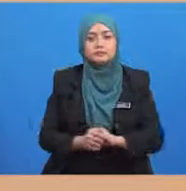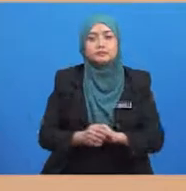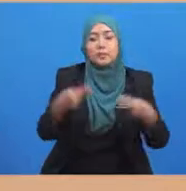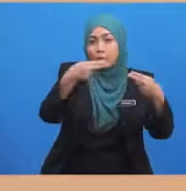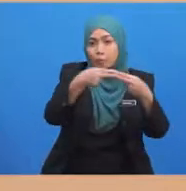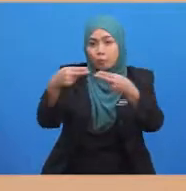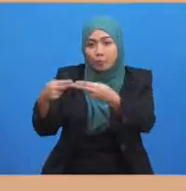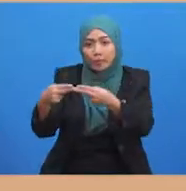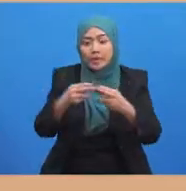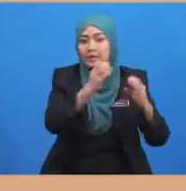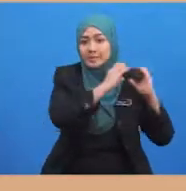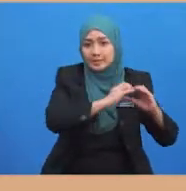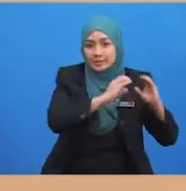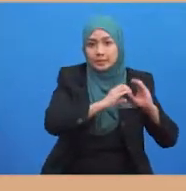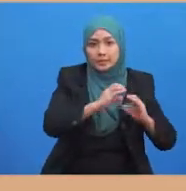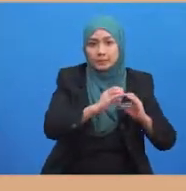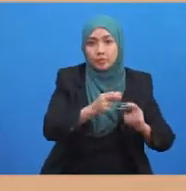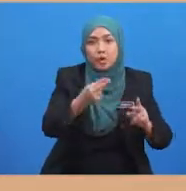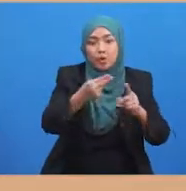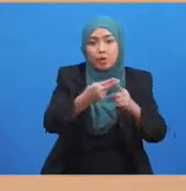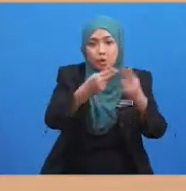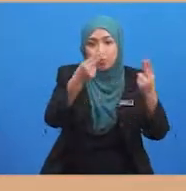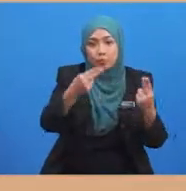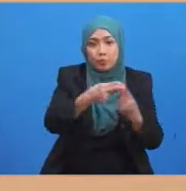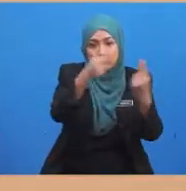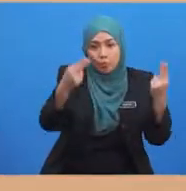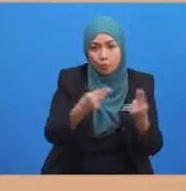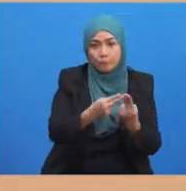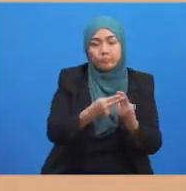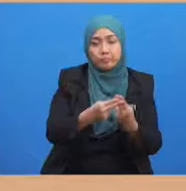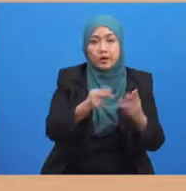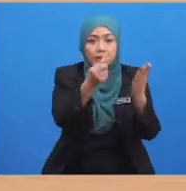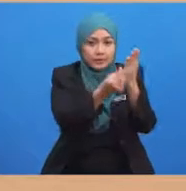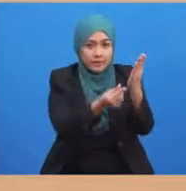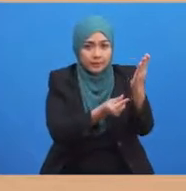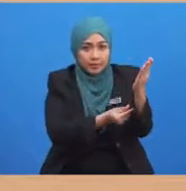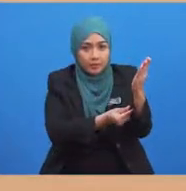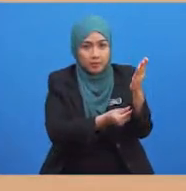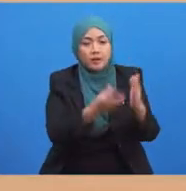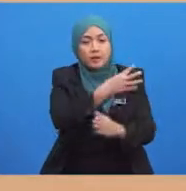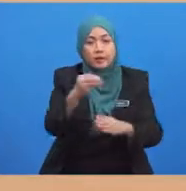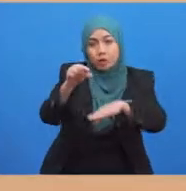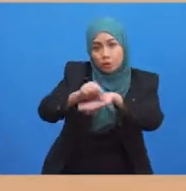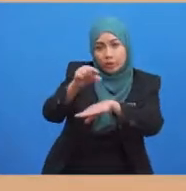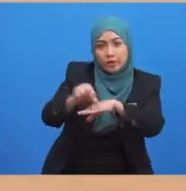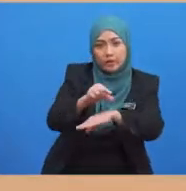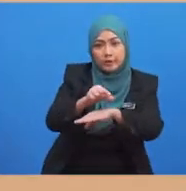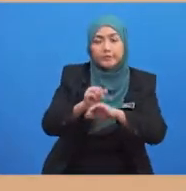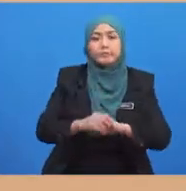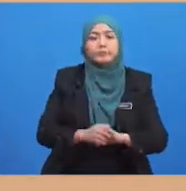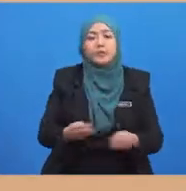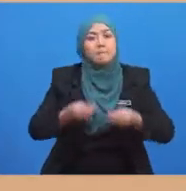menghubungkan ciri-ciri umum getah sintetik dengan kegunaannya, memberikan